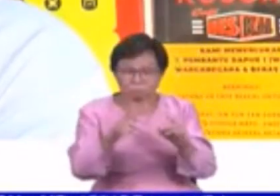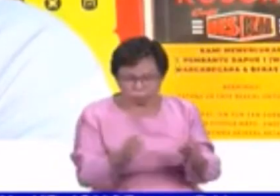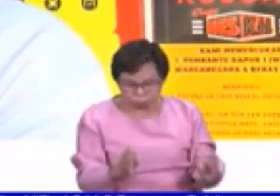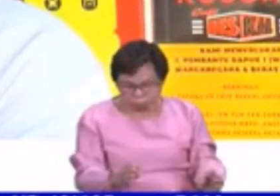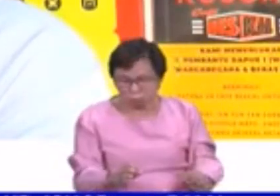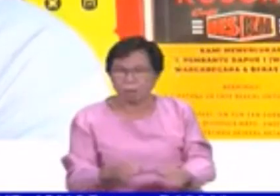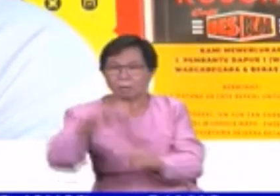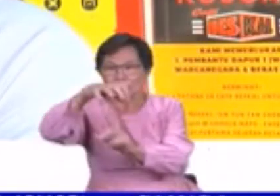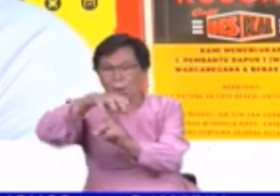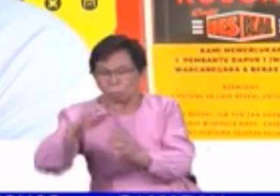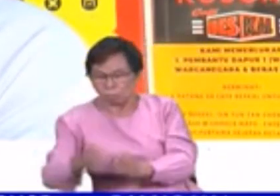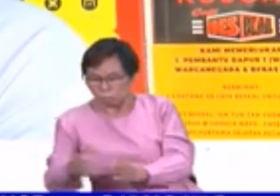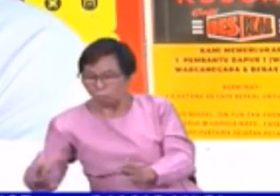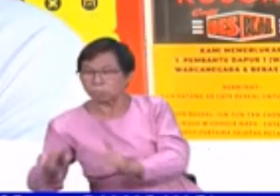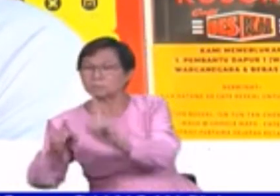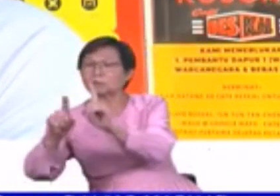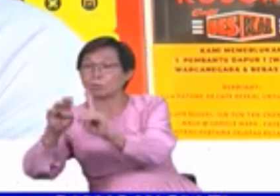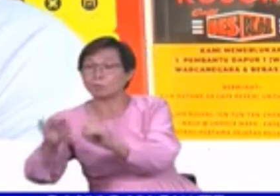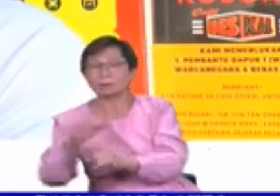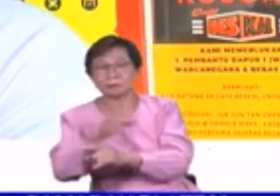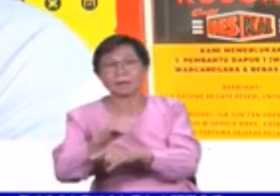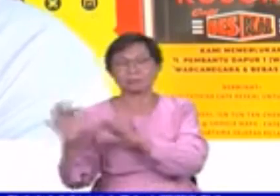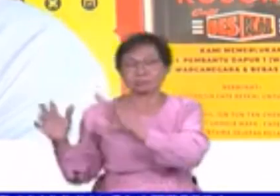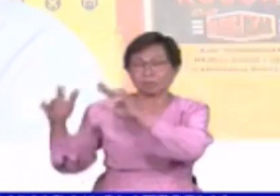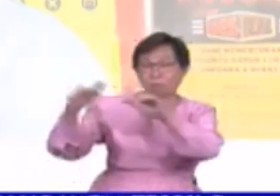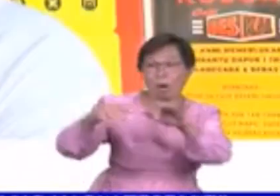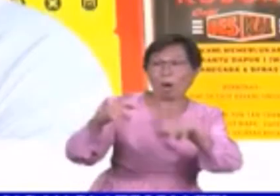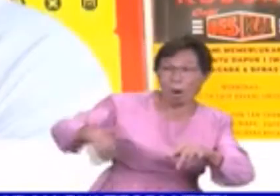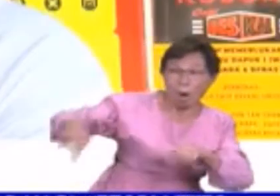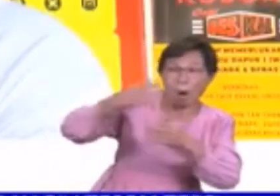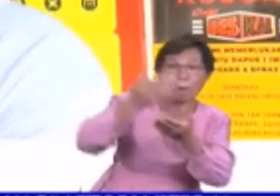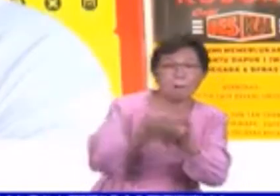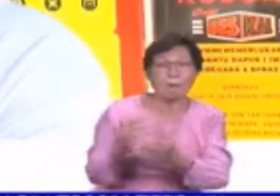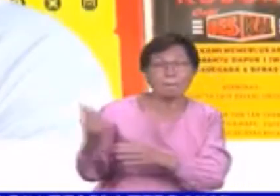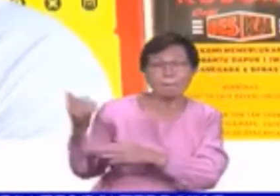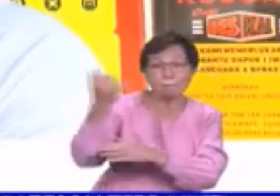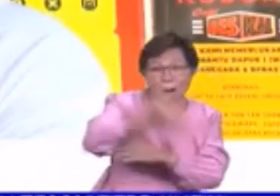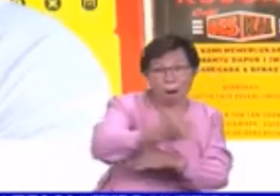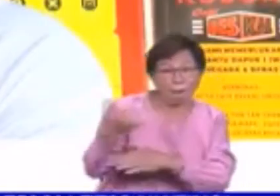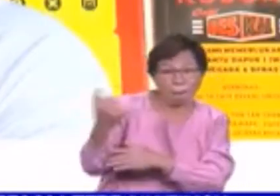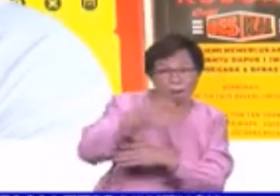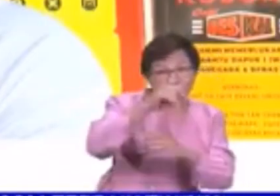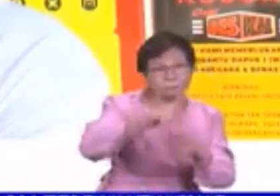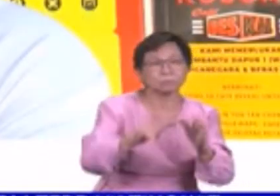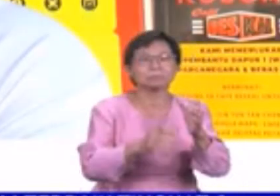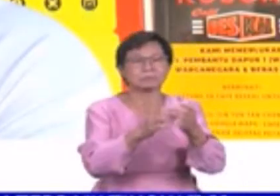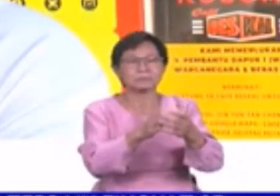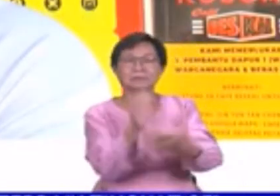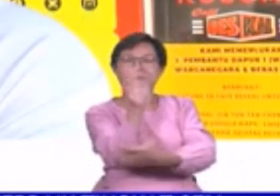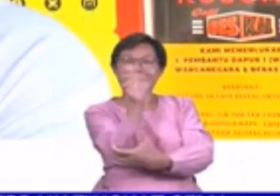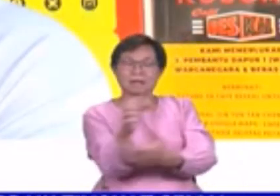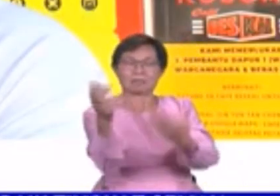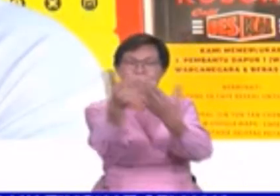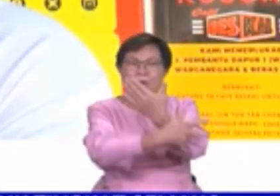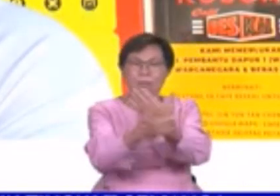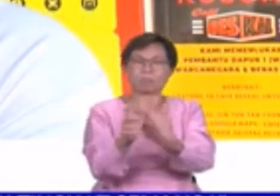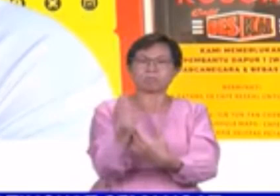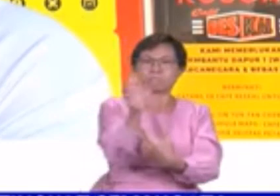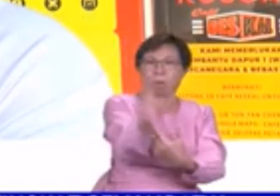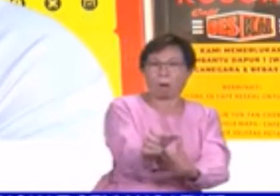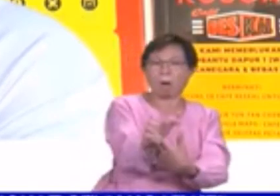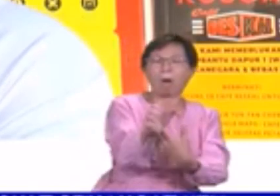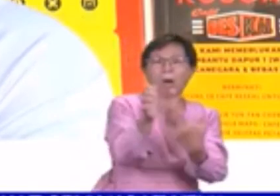masih perlu scan MySejahtera. Harapan saya selaku pengurusi persatuan